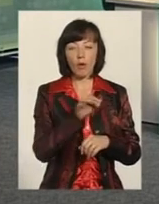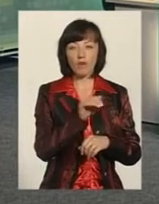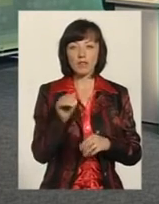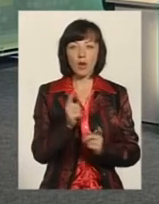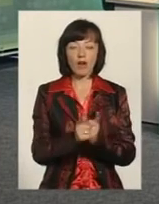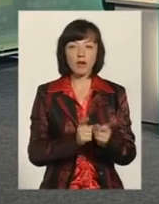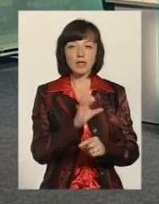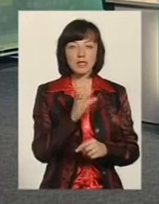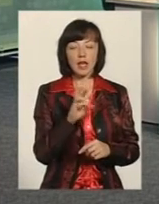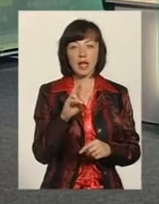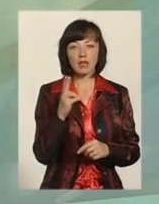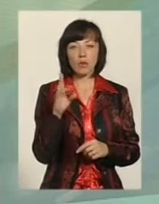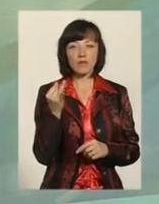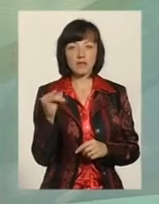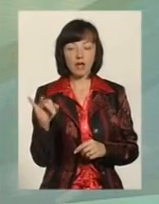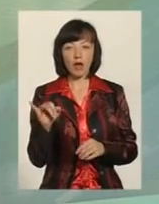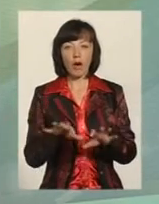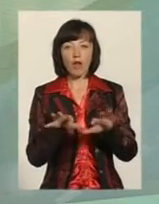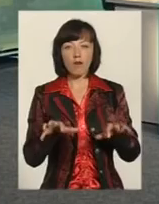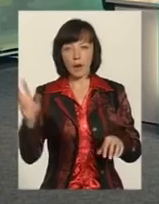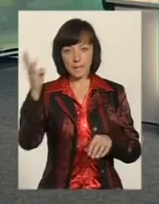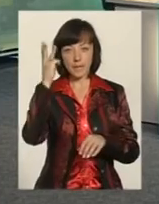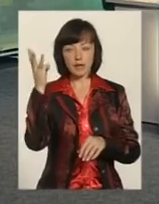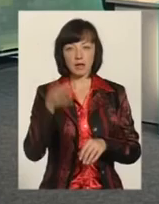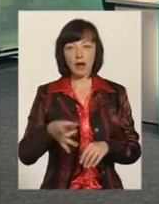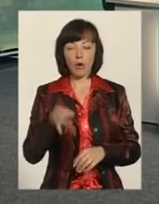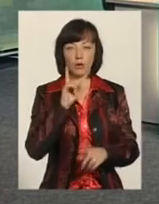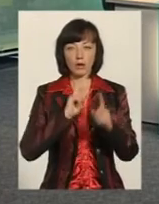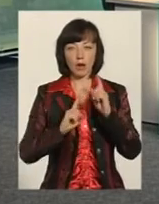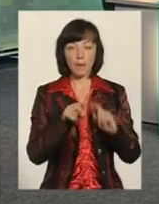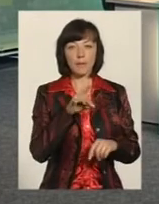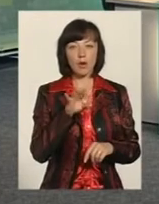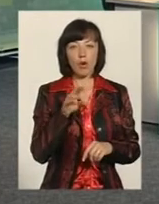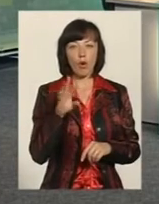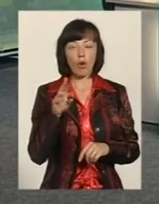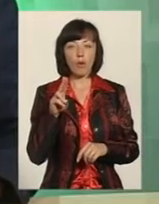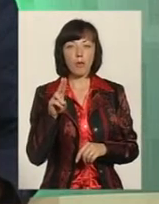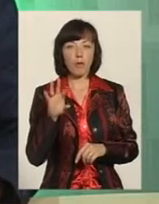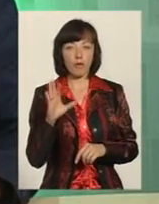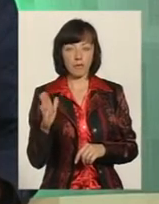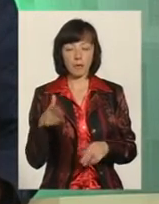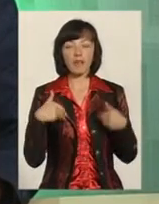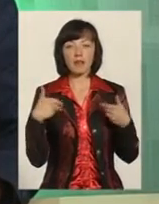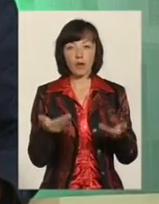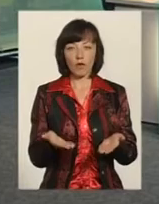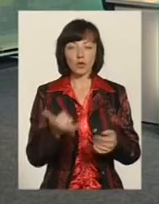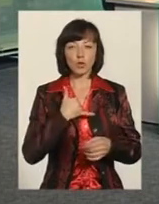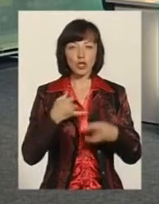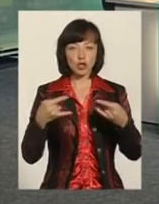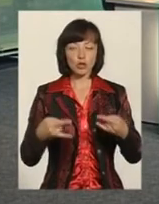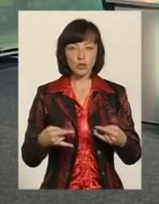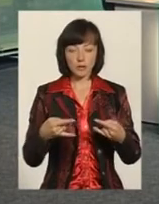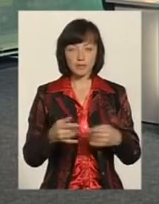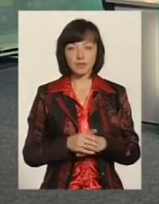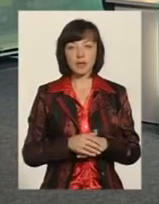реформ Сергієм Яцковським та головою Хмельницької районної ради Олександром Прокоповим. Вітаю вас в нашій студії.